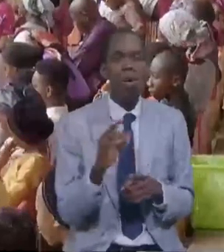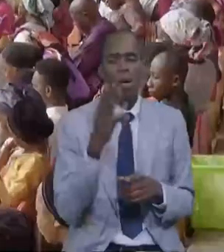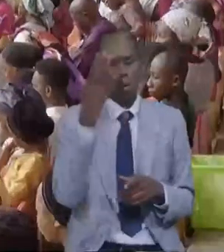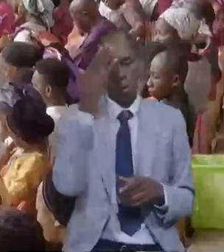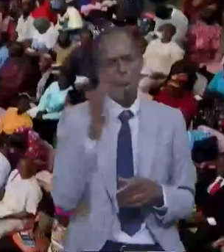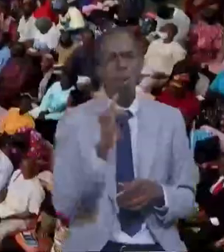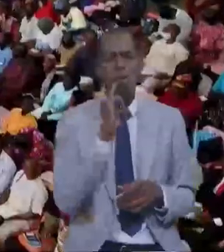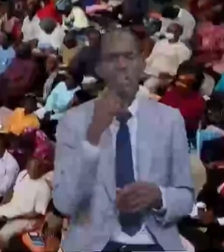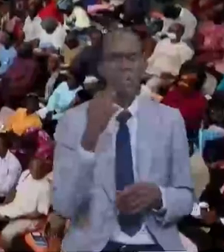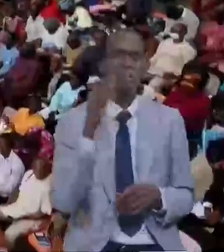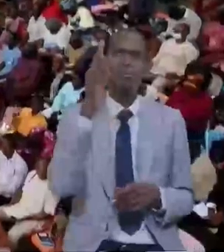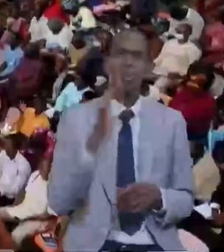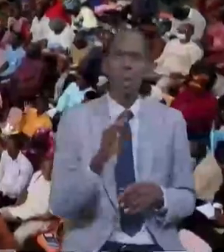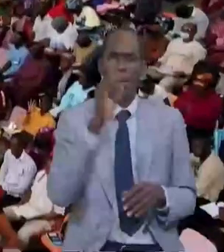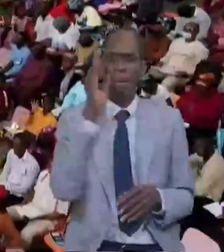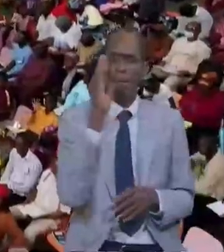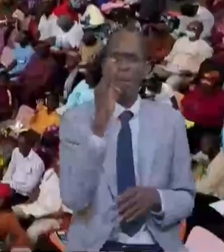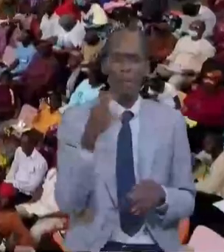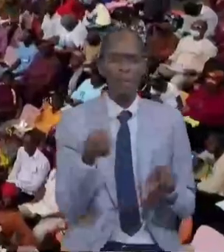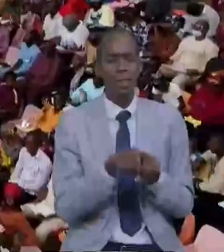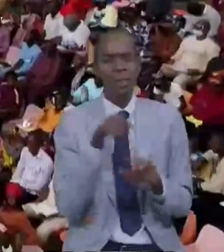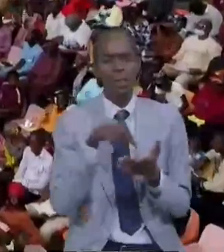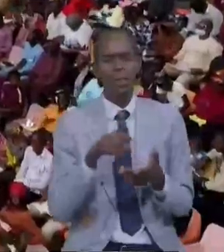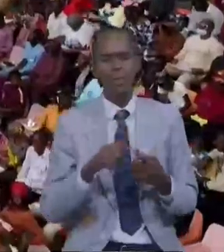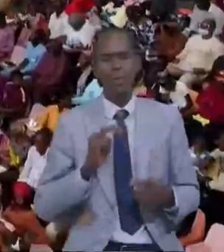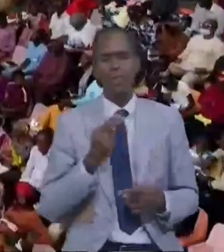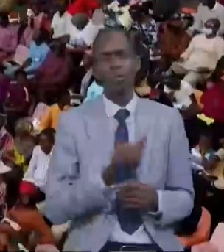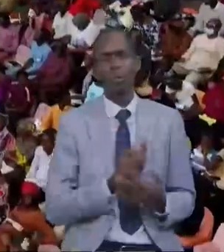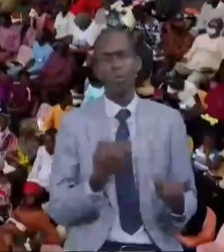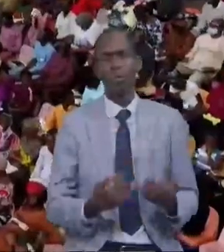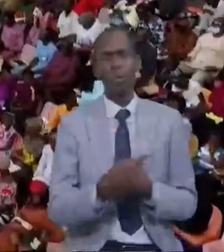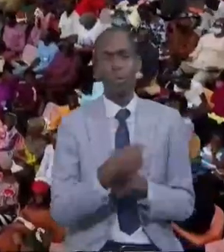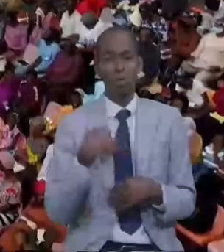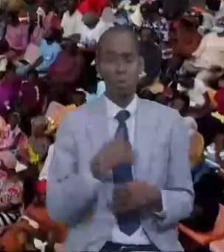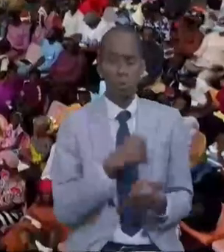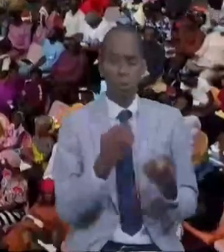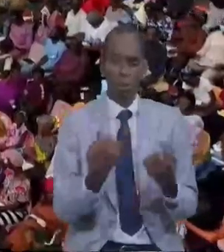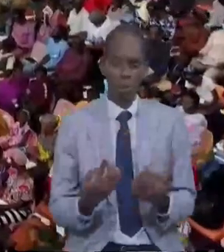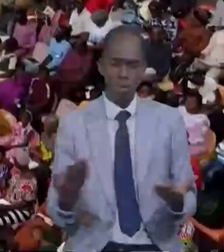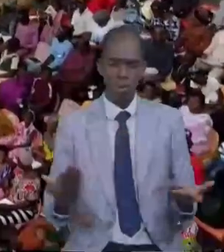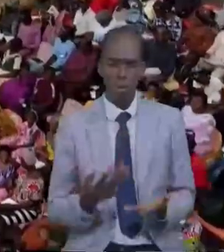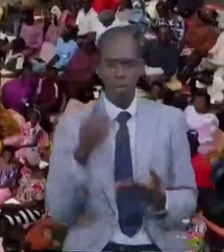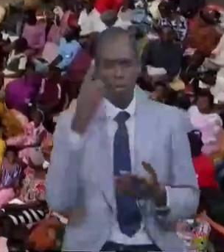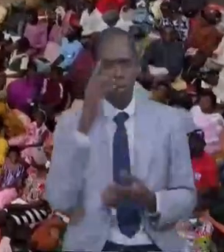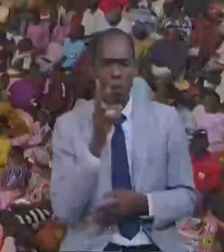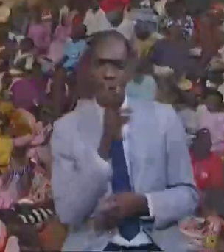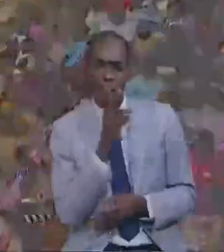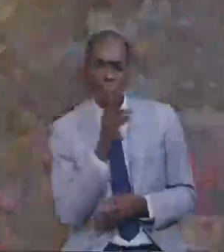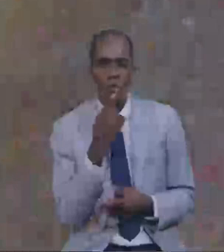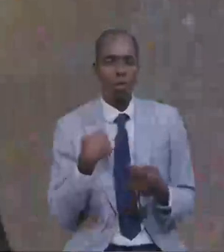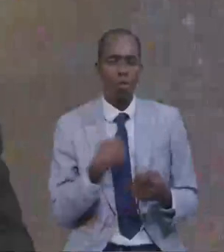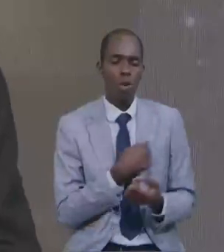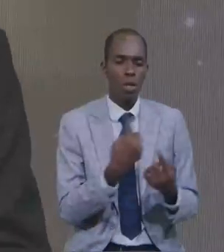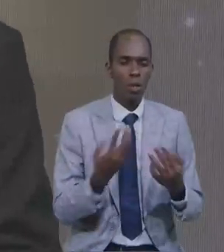sommes venus pour le lait. Nous ne voulons pas la nourriture solide de la parole. Si c'est le lait, si tu prends le lait tous les